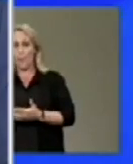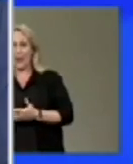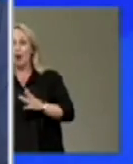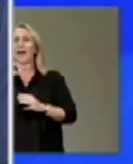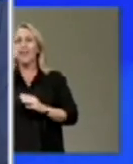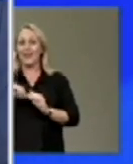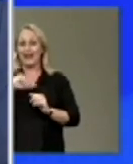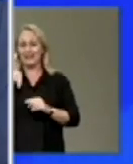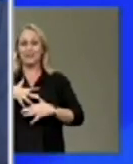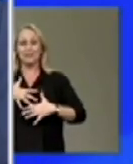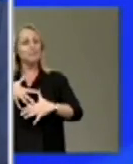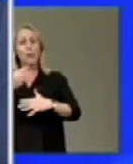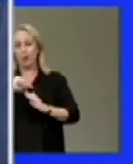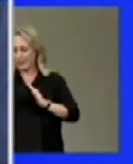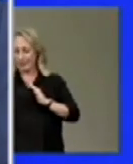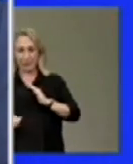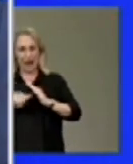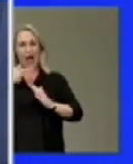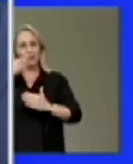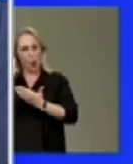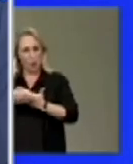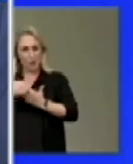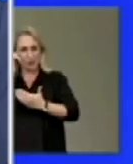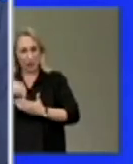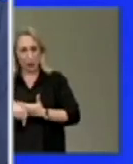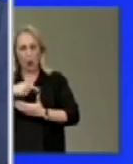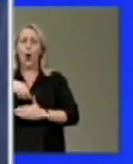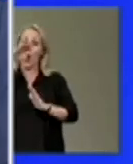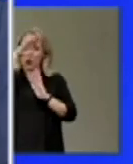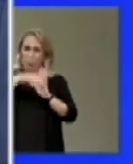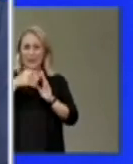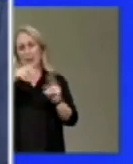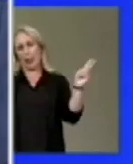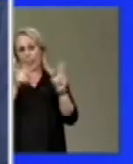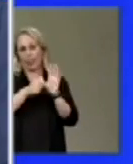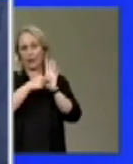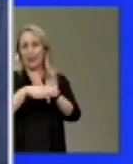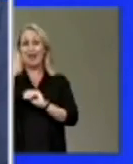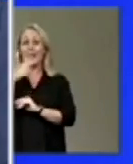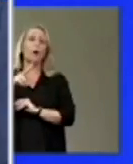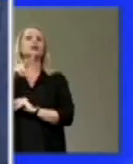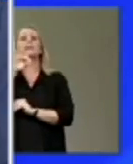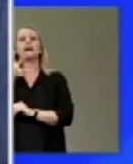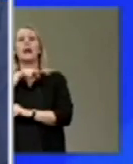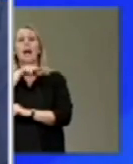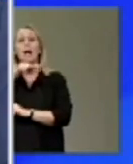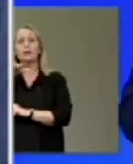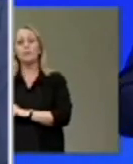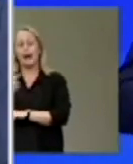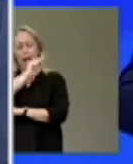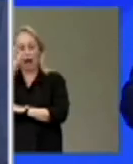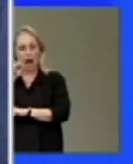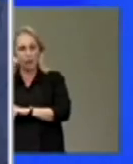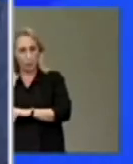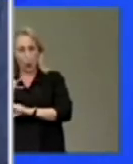για να ανταπεξέλθουν θα πρέπει και εδώ πάλι να βρεθεί ο ο ο θείος απ την αμερική